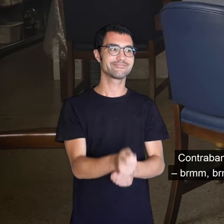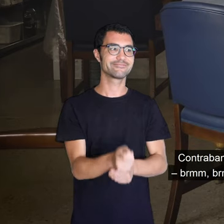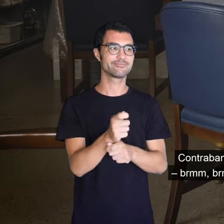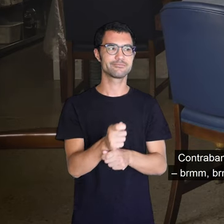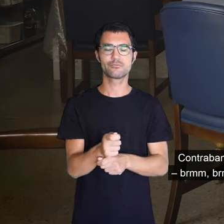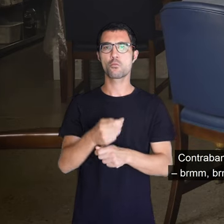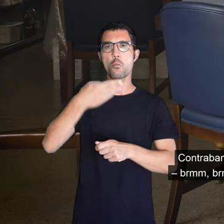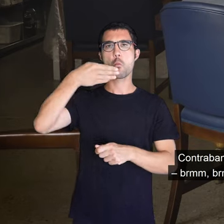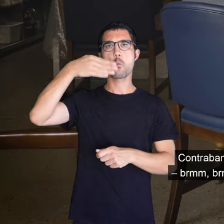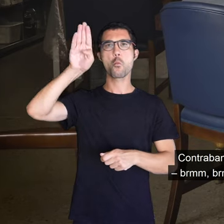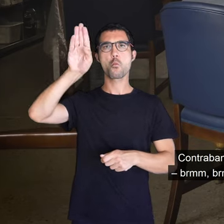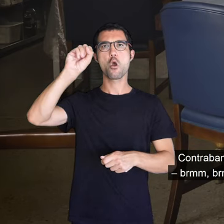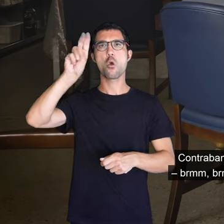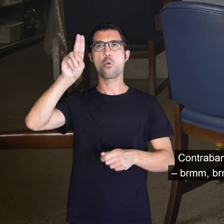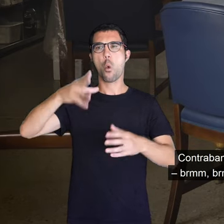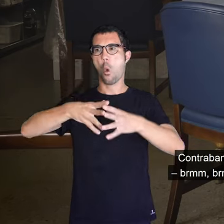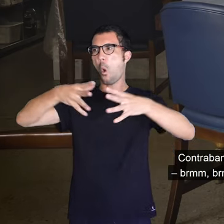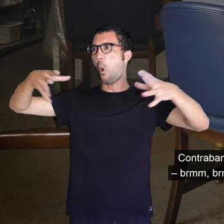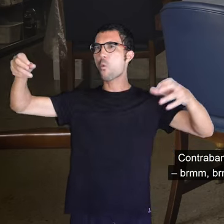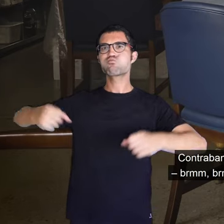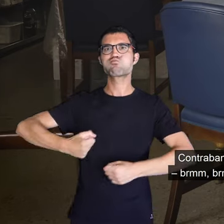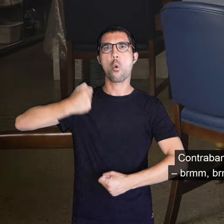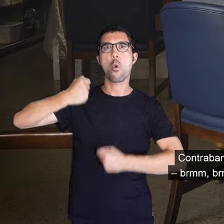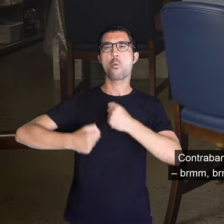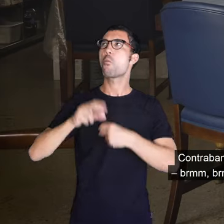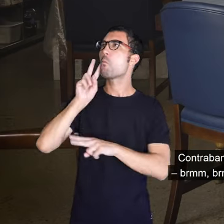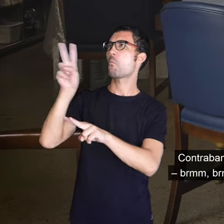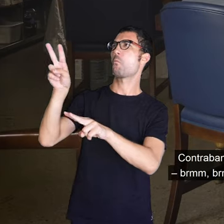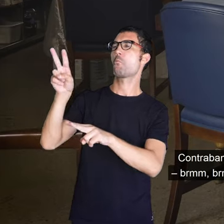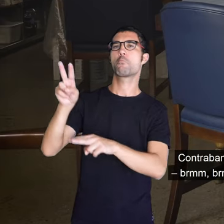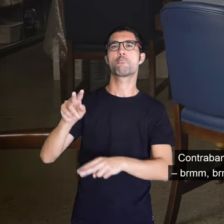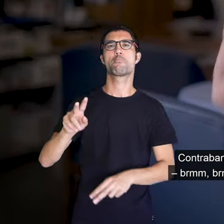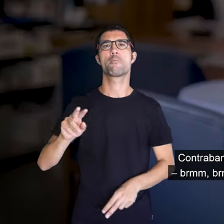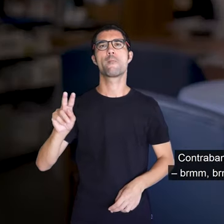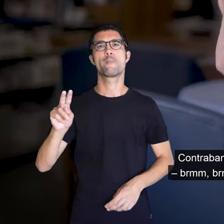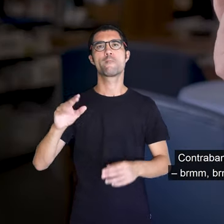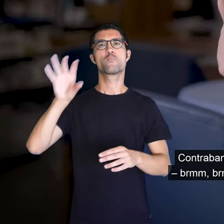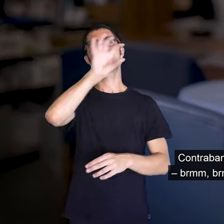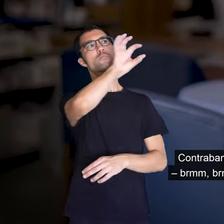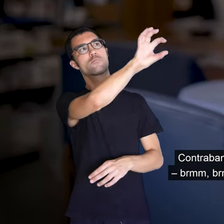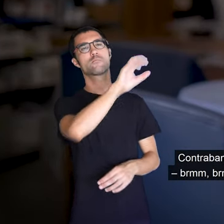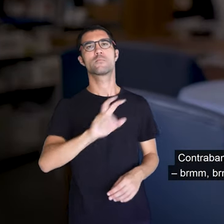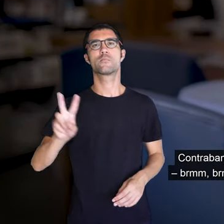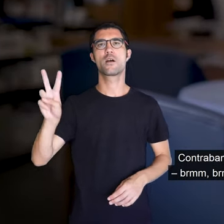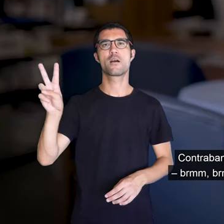una barca de bou aquí, bum, bum, bum, bum, bum. I era una barca de per València. I duia,